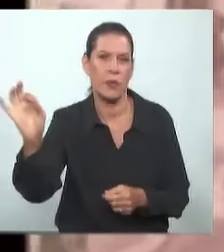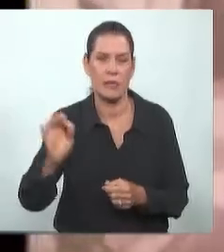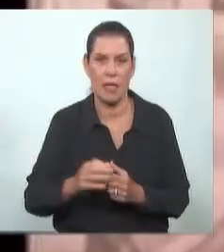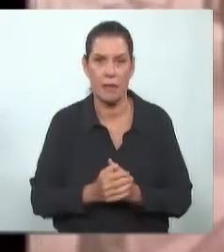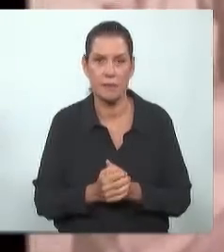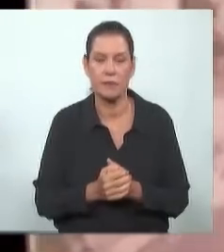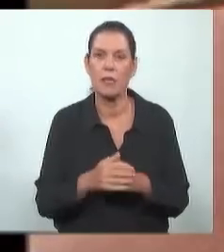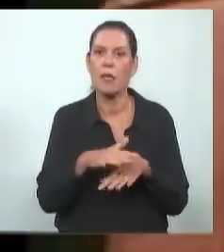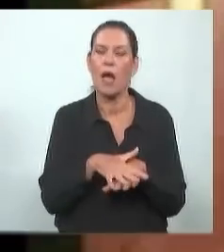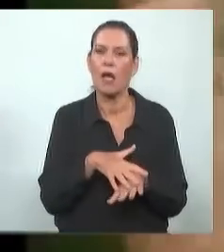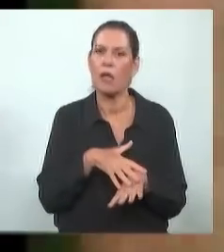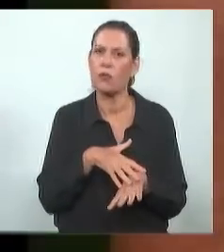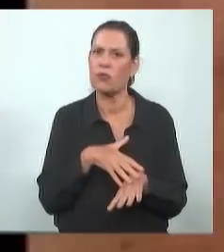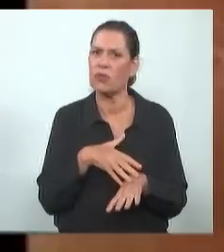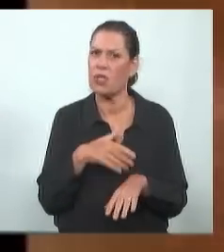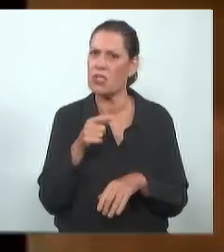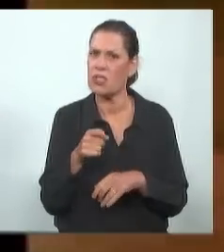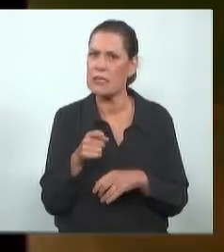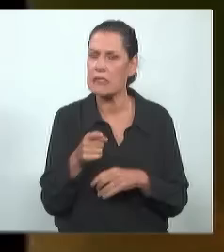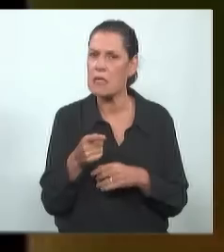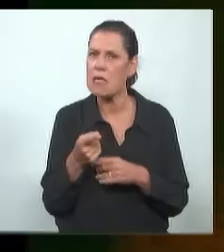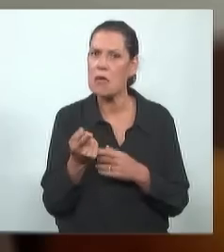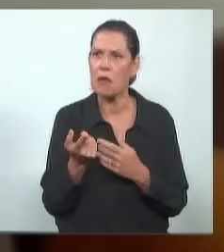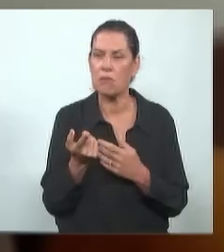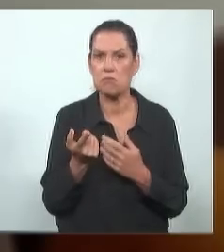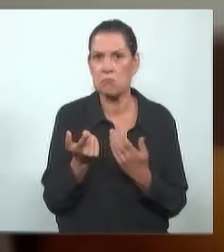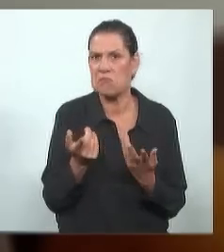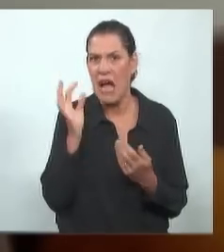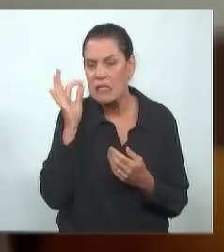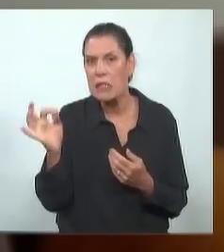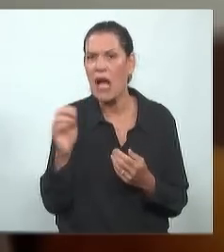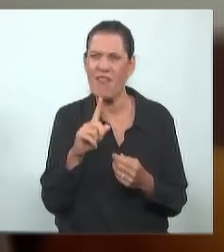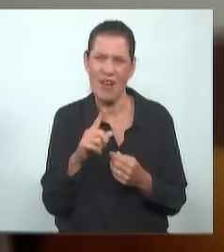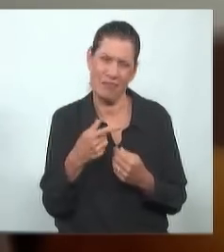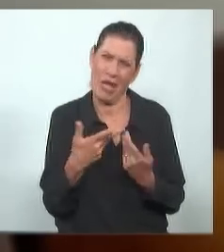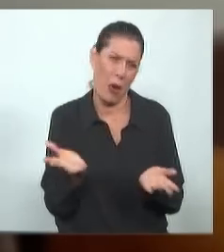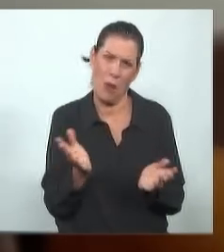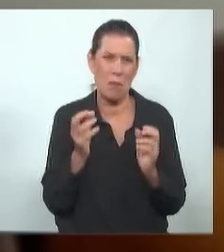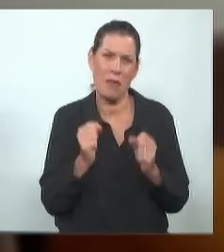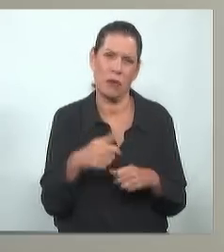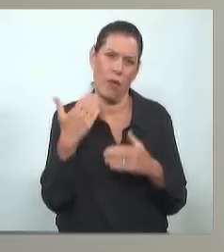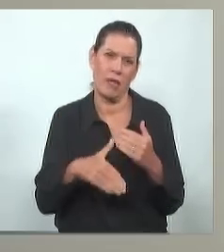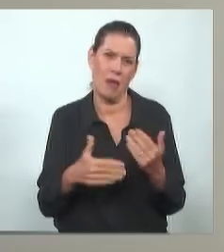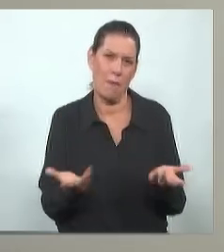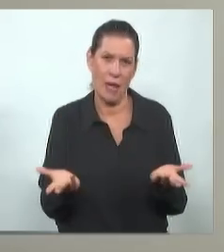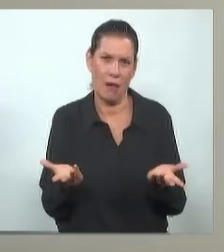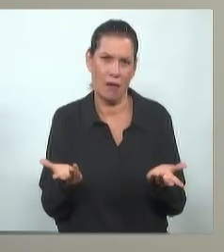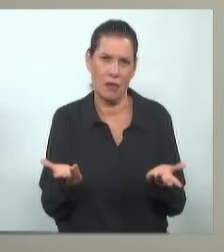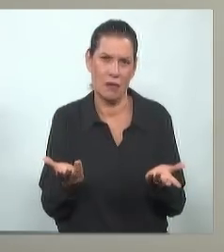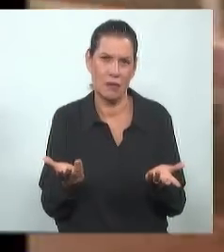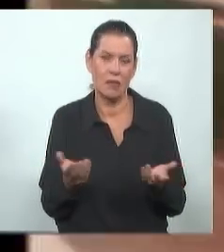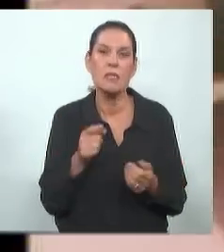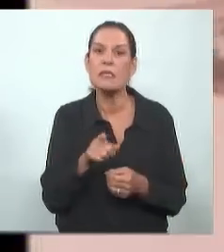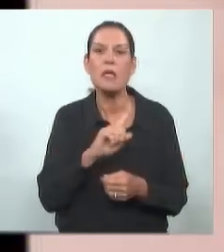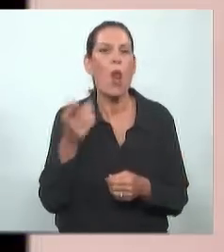התחושה הייתה שזה, כן, אולי יש אזעקה, אבל זה משהו, זה כלום, זה תכף זה ייגמר, זה לא משהו, זה לא היה